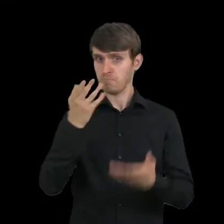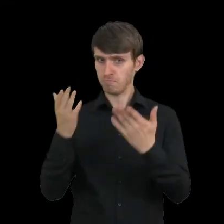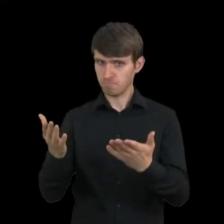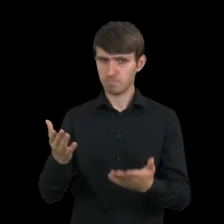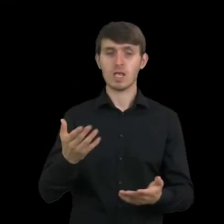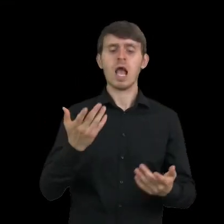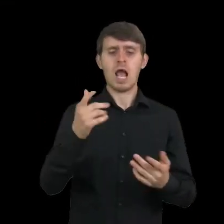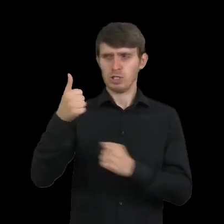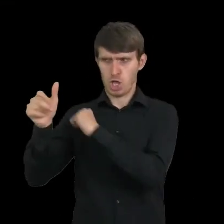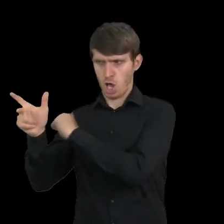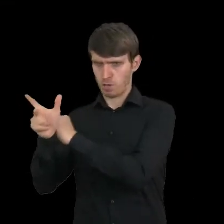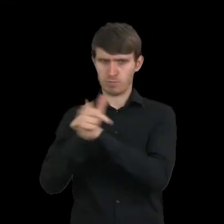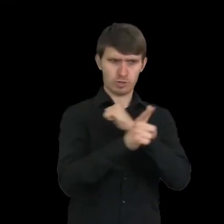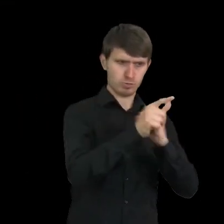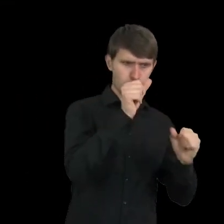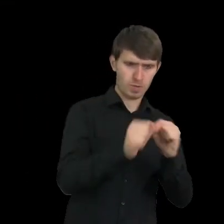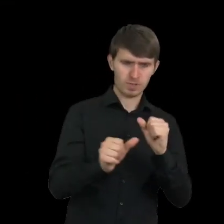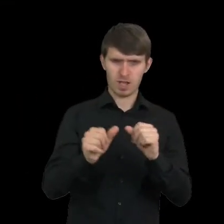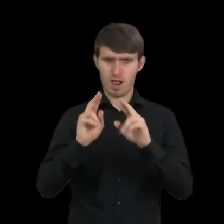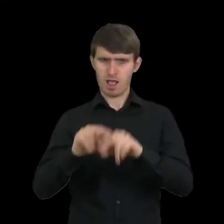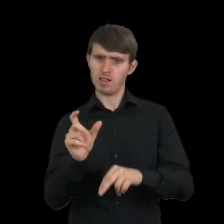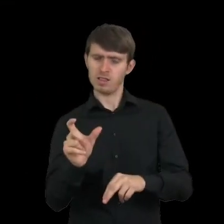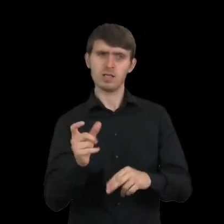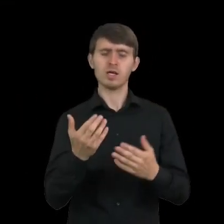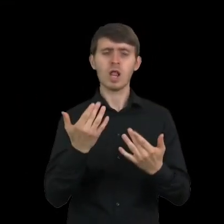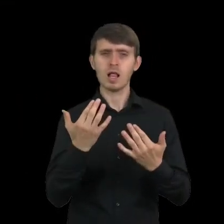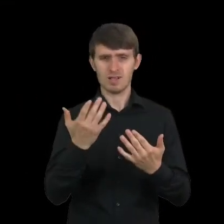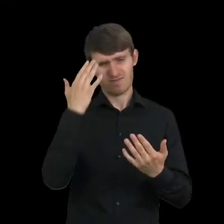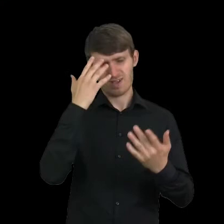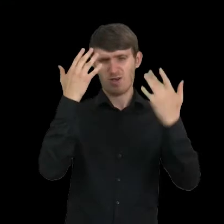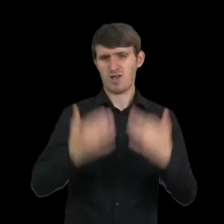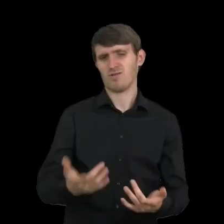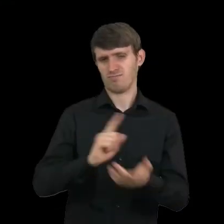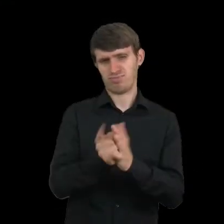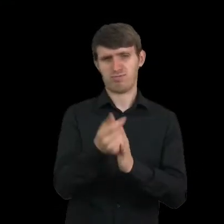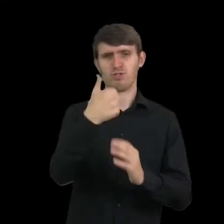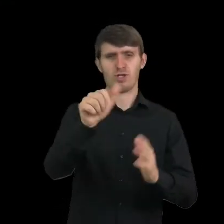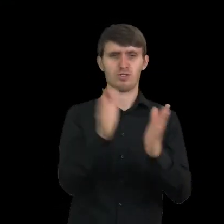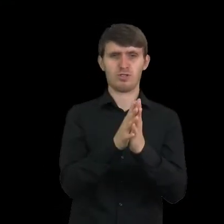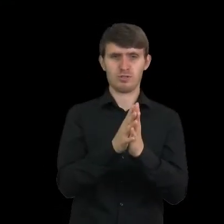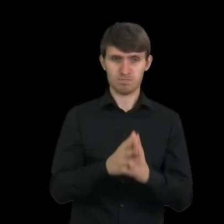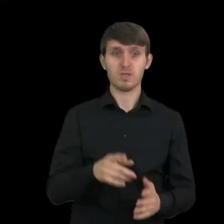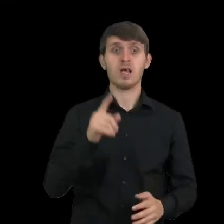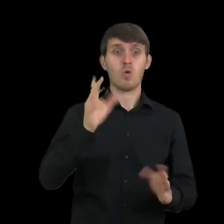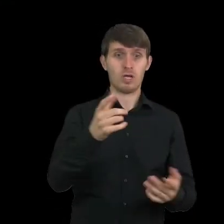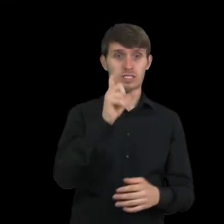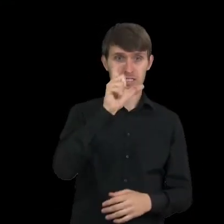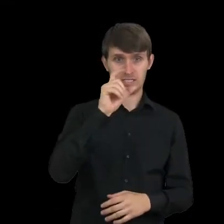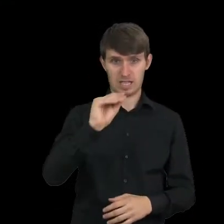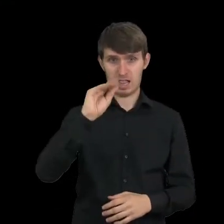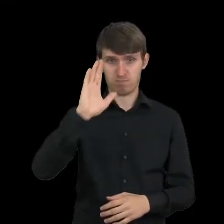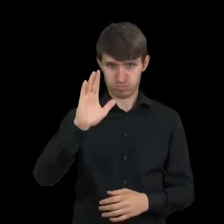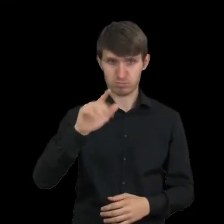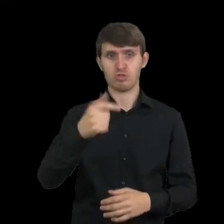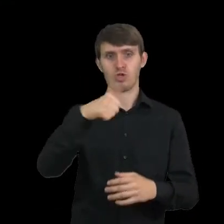aby otrzymać 180 stopni. No oczywiście możemy łatwo policzyć, że 110. Czyli miara kąta CEB to